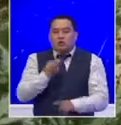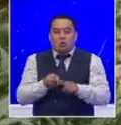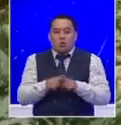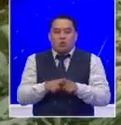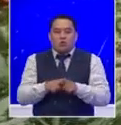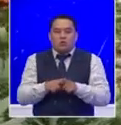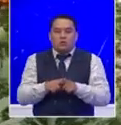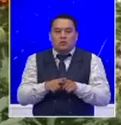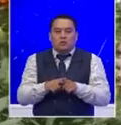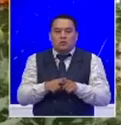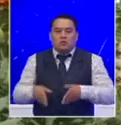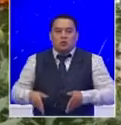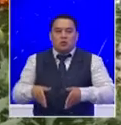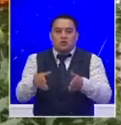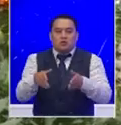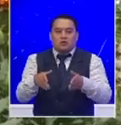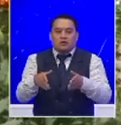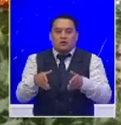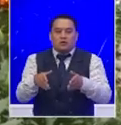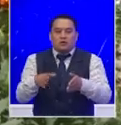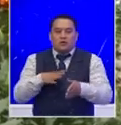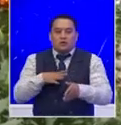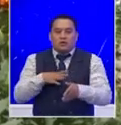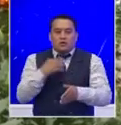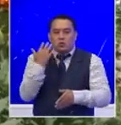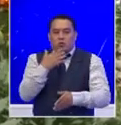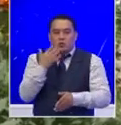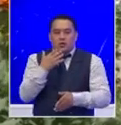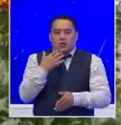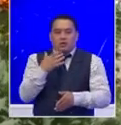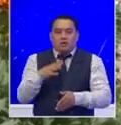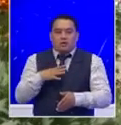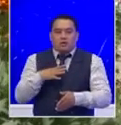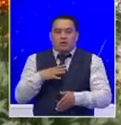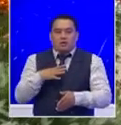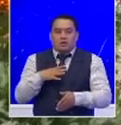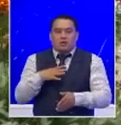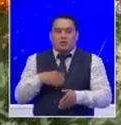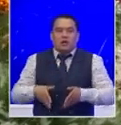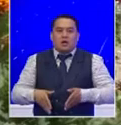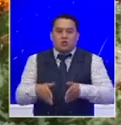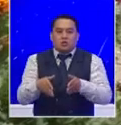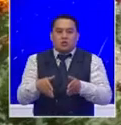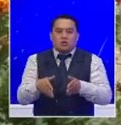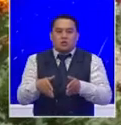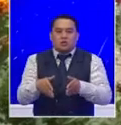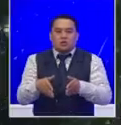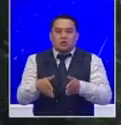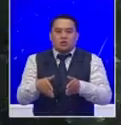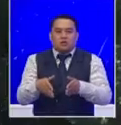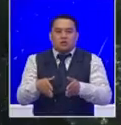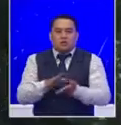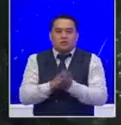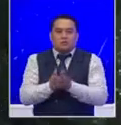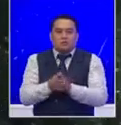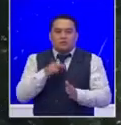при установке таких дорожек, чтобы с нами, незрячими людьми, которые будут эксплуатировать эти дорожки, с ними согласовали.